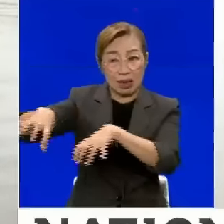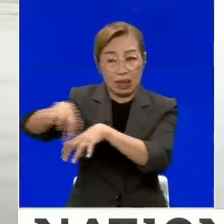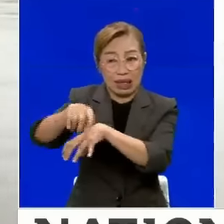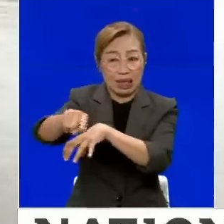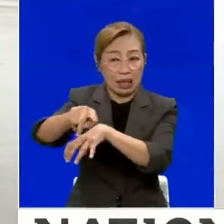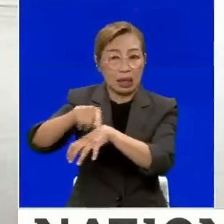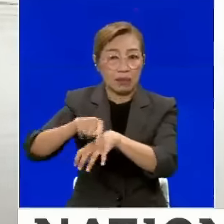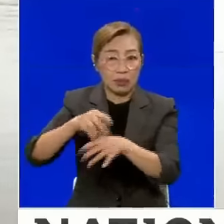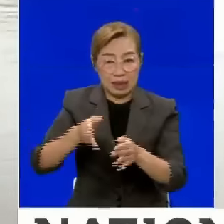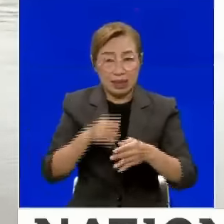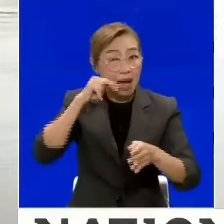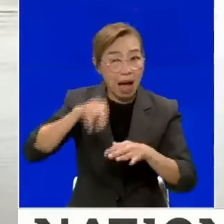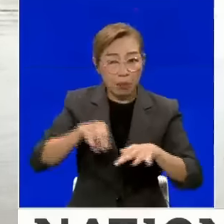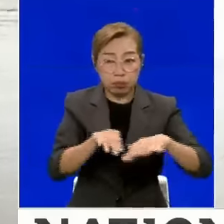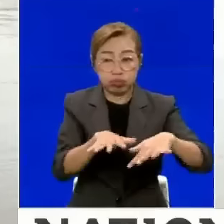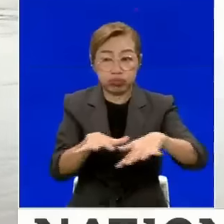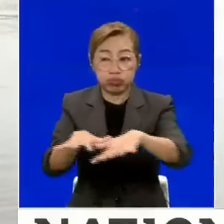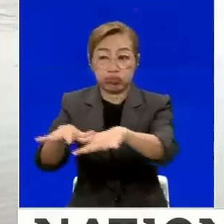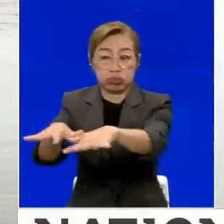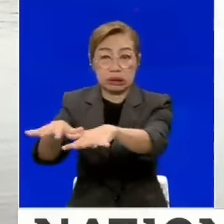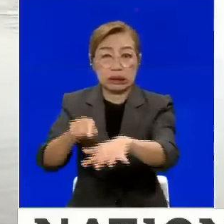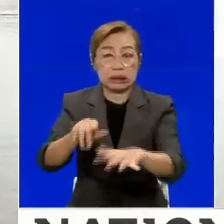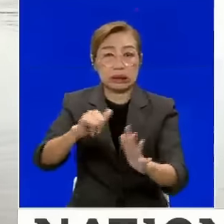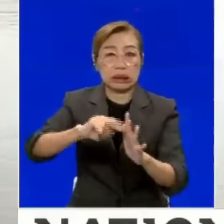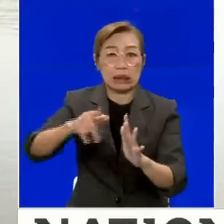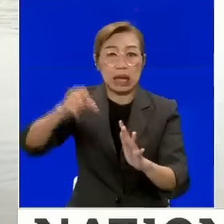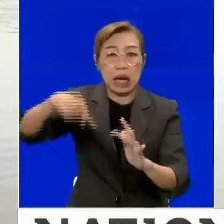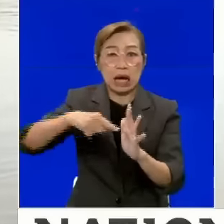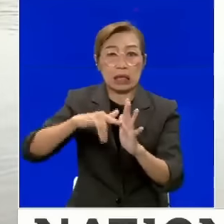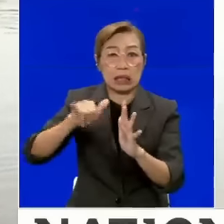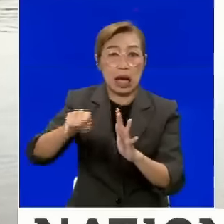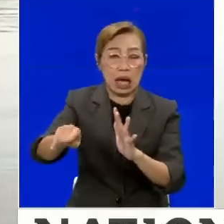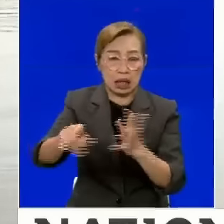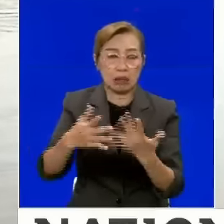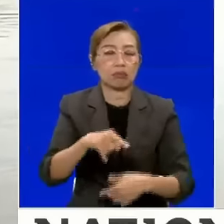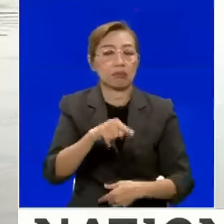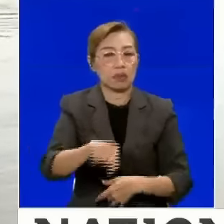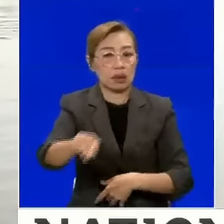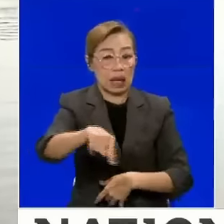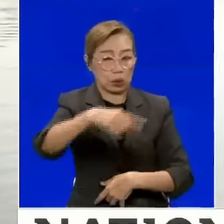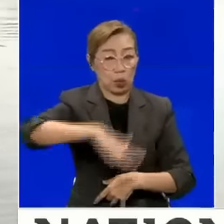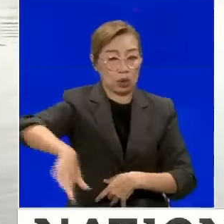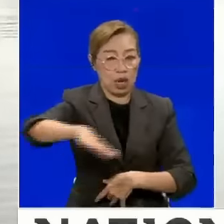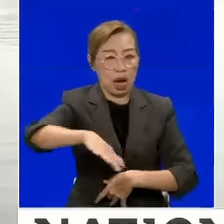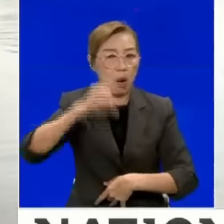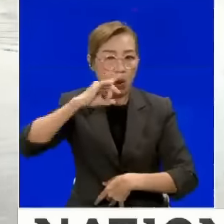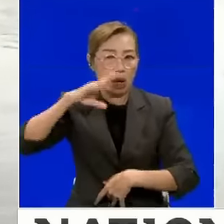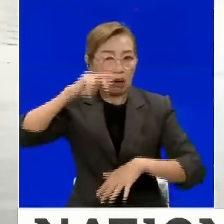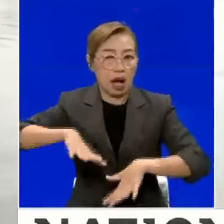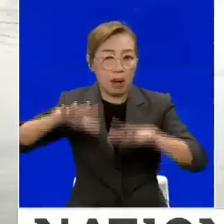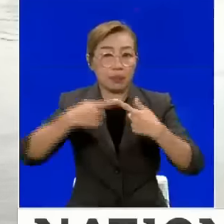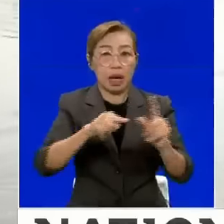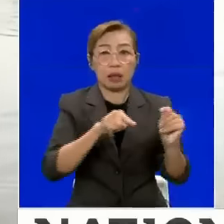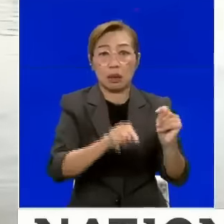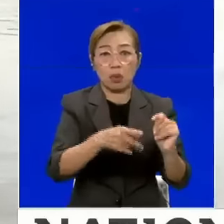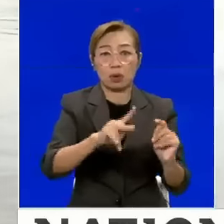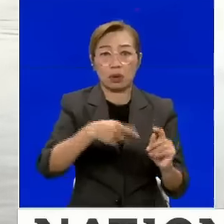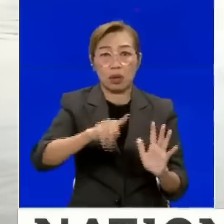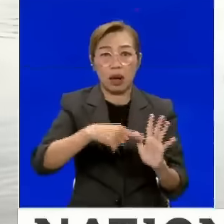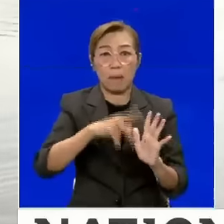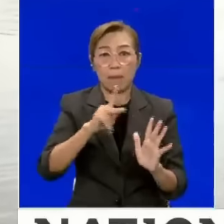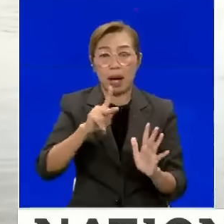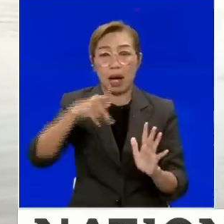น้ำยมแตกที่หมู่5ยังซ้ายครับ แต่ที่หนักที่สุดก็คืออยู่ที่ตรงนี้นะครับ แต่ตำบลปากพระเนี่ยช่วงนี้แตกยัง